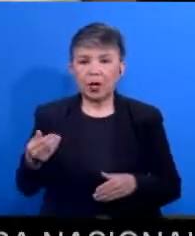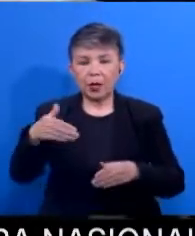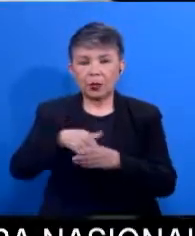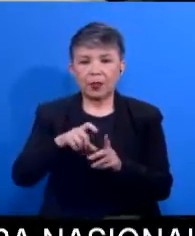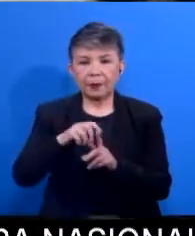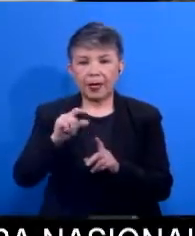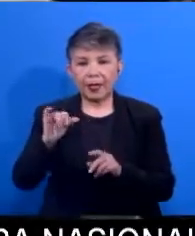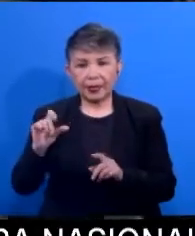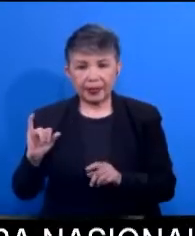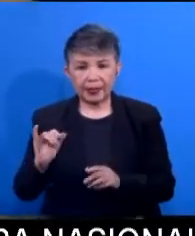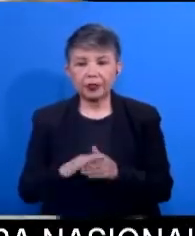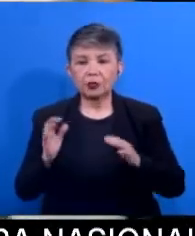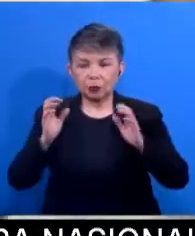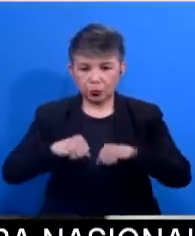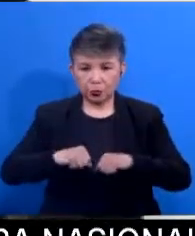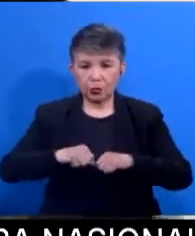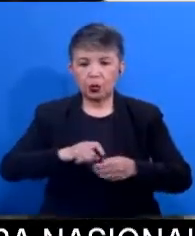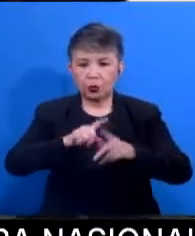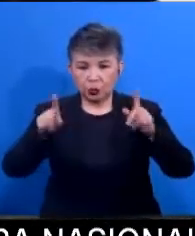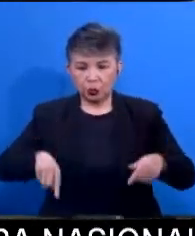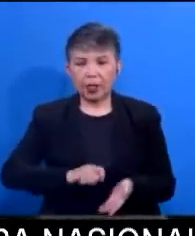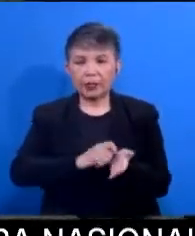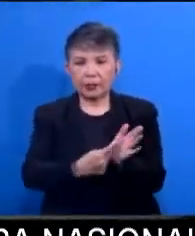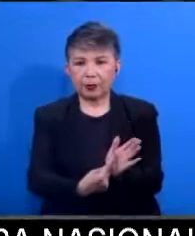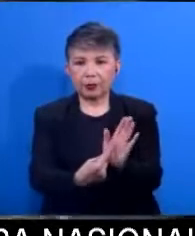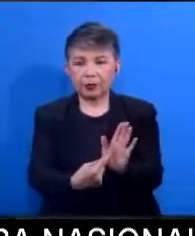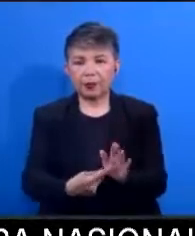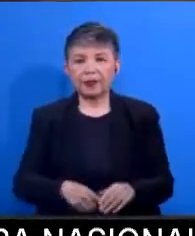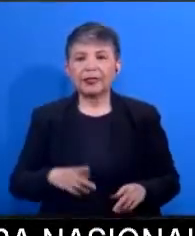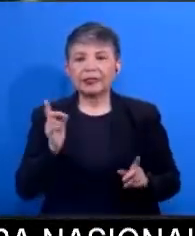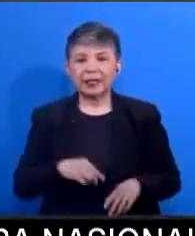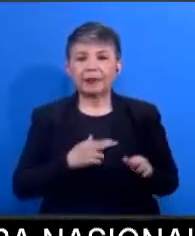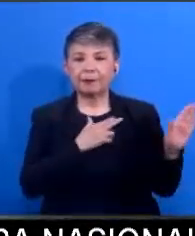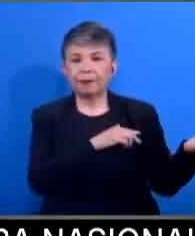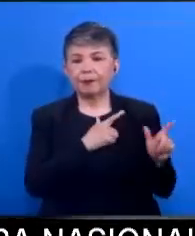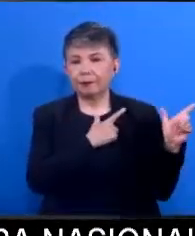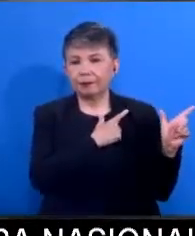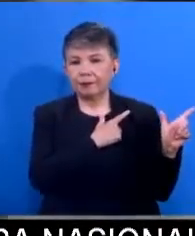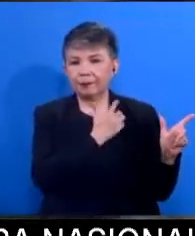DPR karena telah menyetujui surat Presiden yang menunjuknya sebagai Panglima TNI.